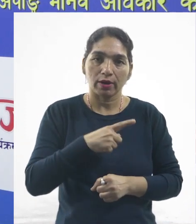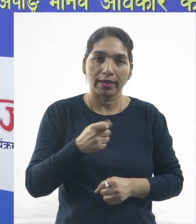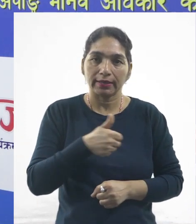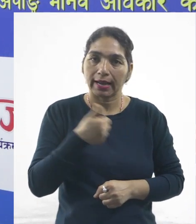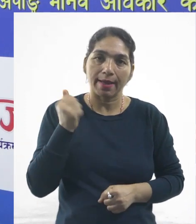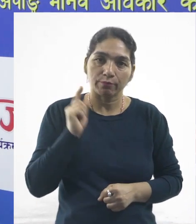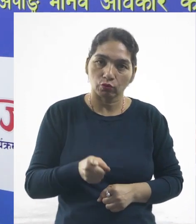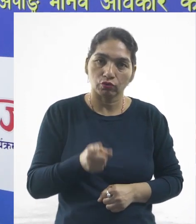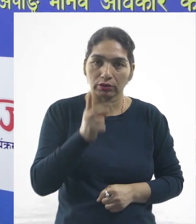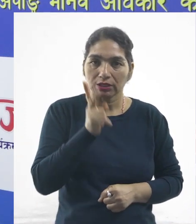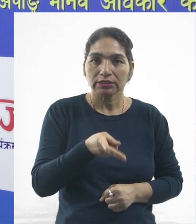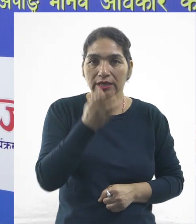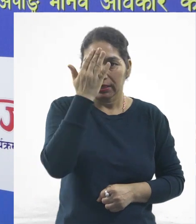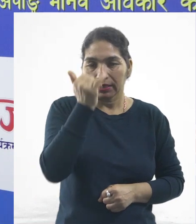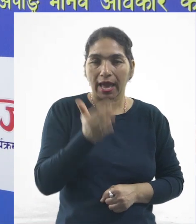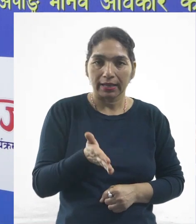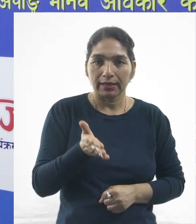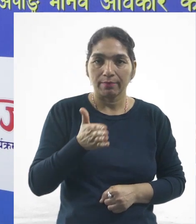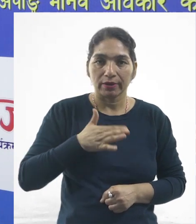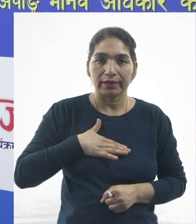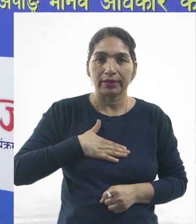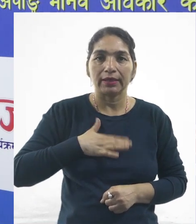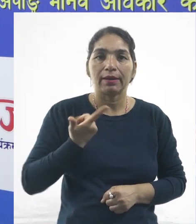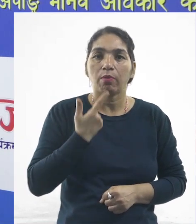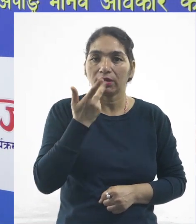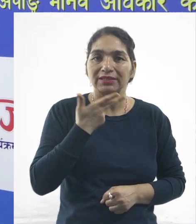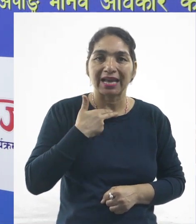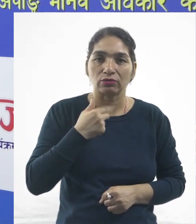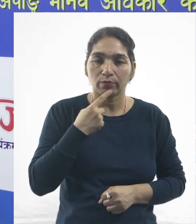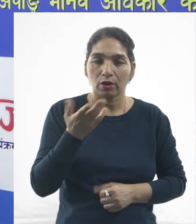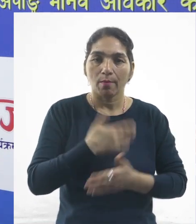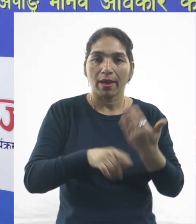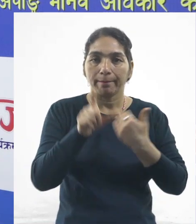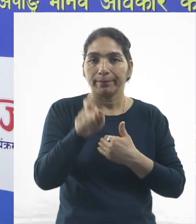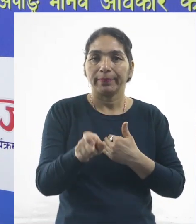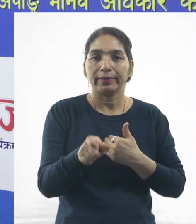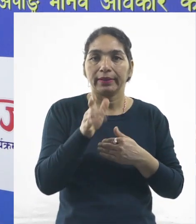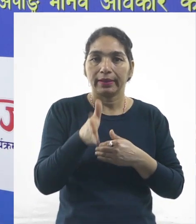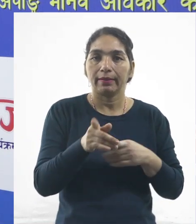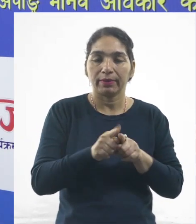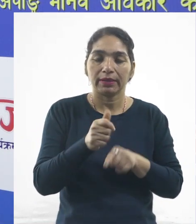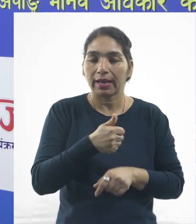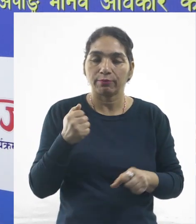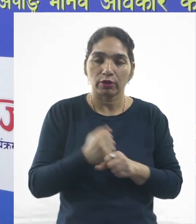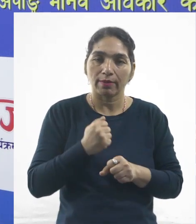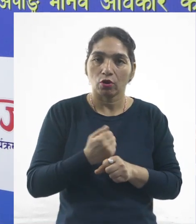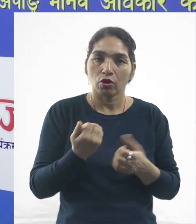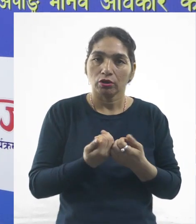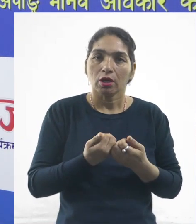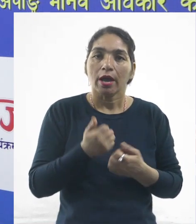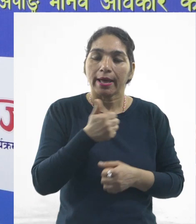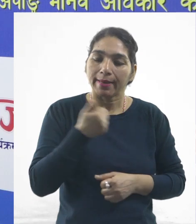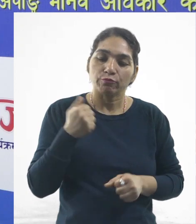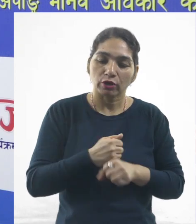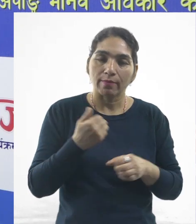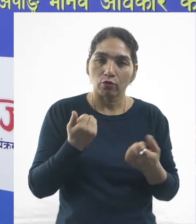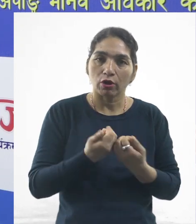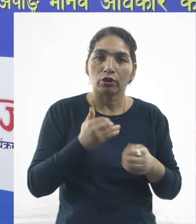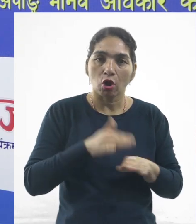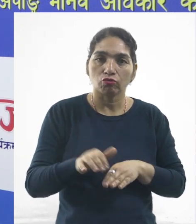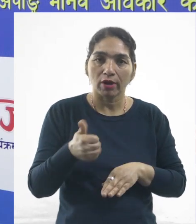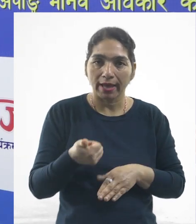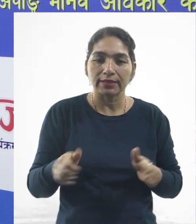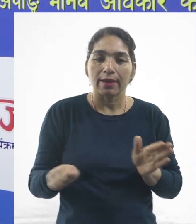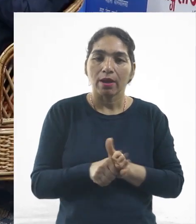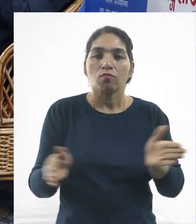त्यसै कारणले म चाहिँ के भन्न चाहन्छु भने अपाङ्गता भएको व्यक्तिहरूले नि राम्रो काम गर्नुभएको छ राम्रो काम गर्नेहरूलाई चाहिँ अब हामी प्रोत्साहन गर्ने एउटा ऊ